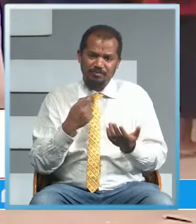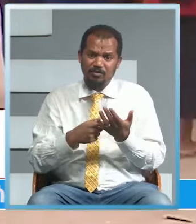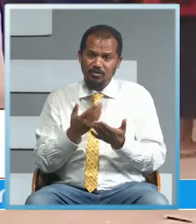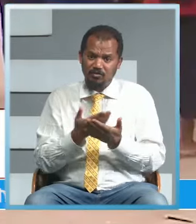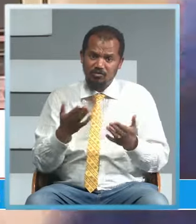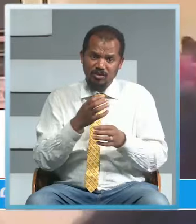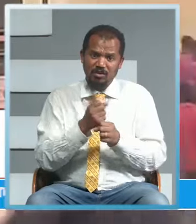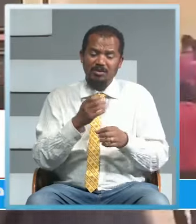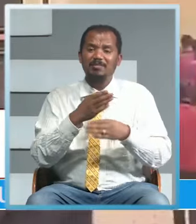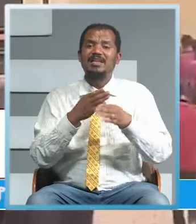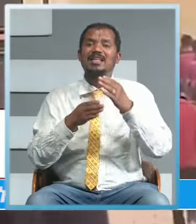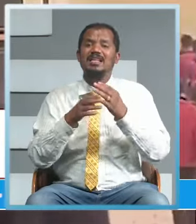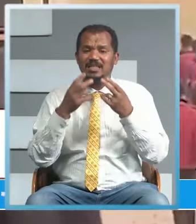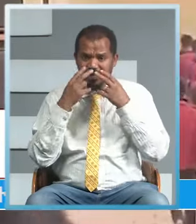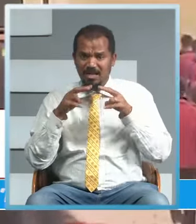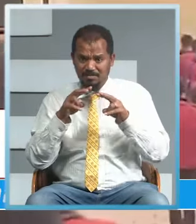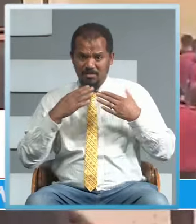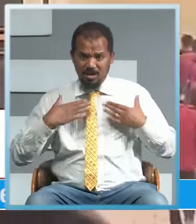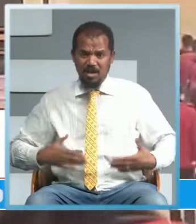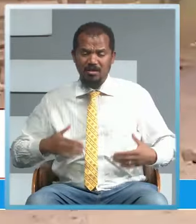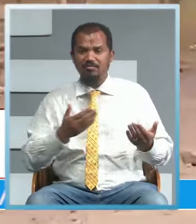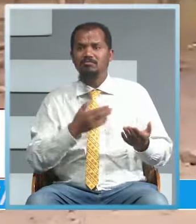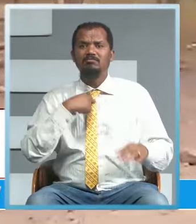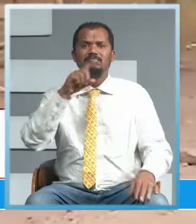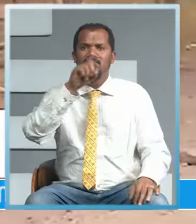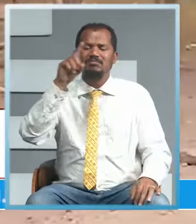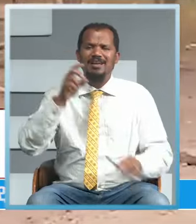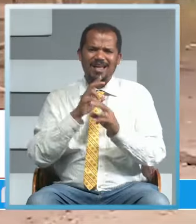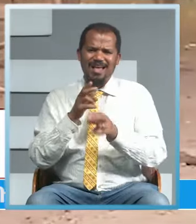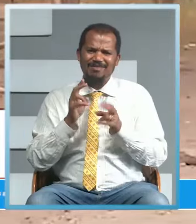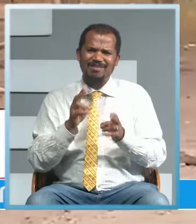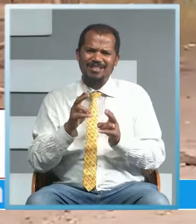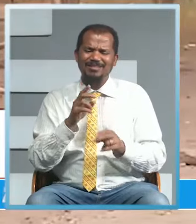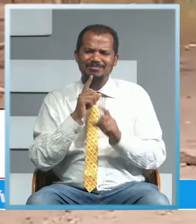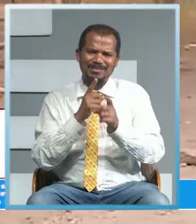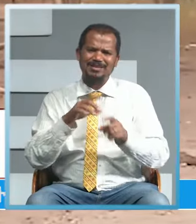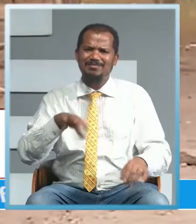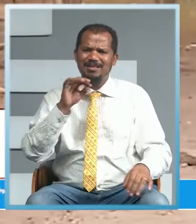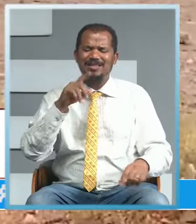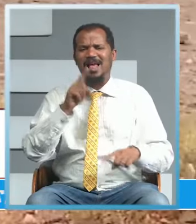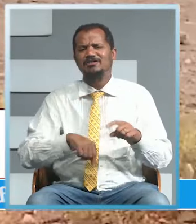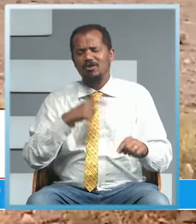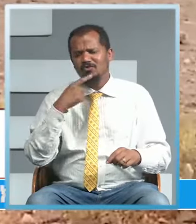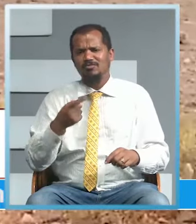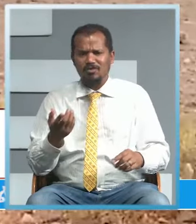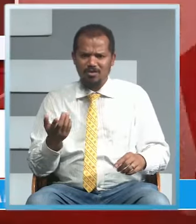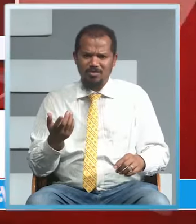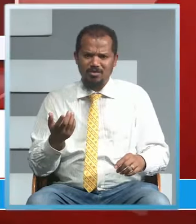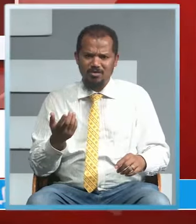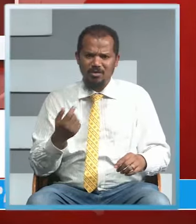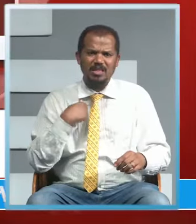ያለ። ይህንን ጉዳይ ይዘን በየደረጃው ለሚመለከተው አካል ብናመለክትም አፋጣኝ ምላሽ ማግኘት አልቻልንም ሲሉም